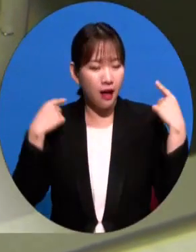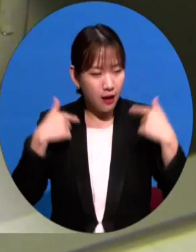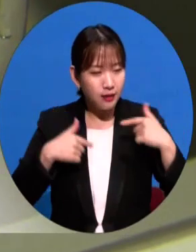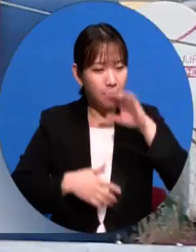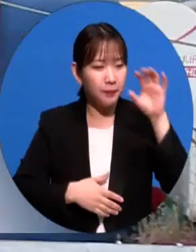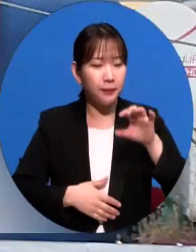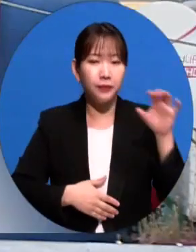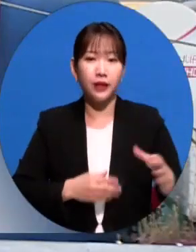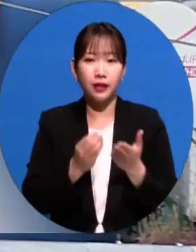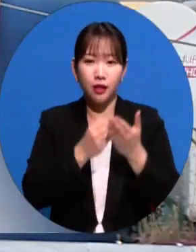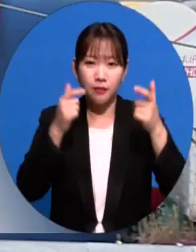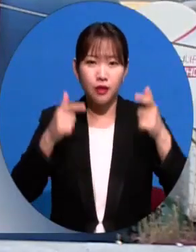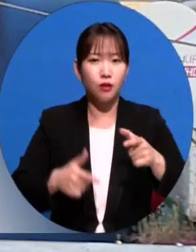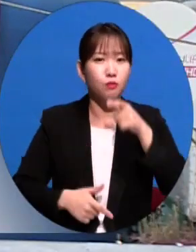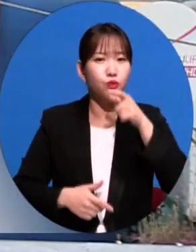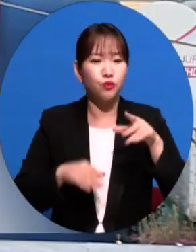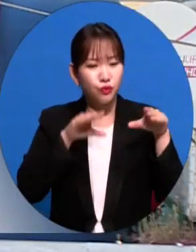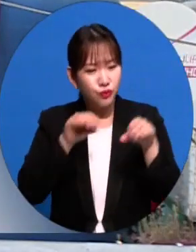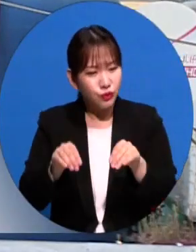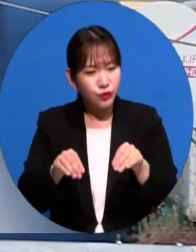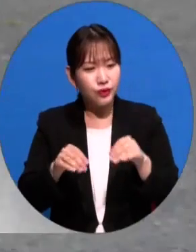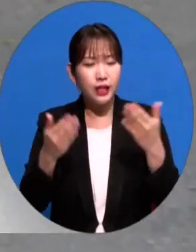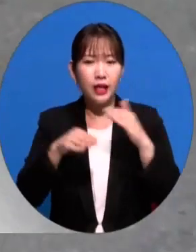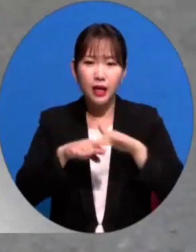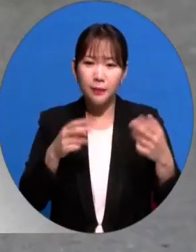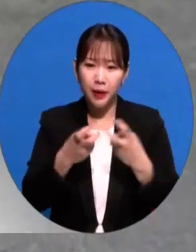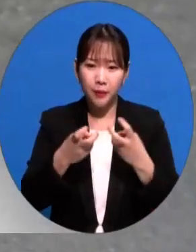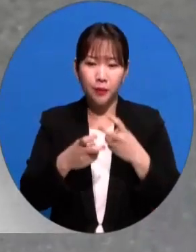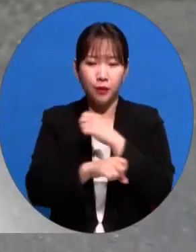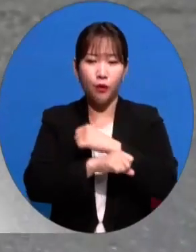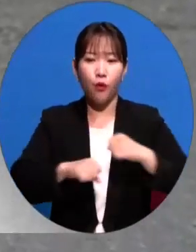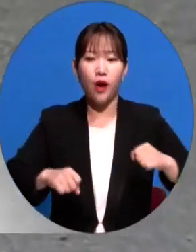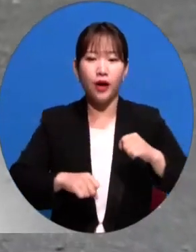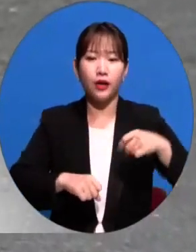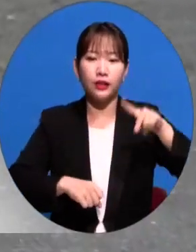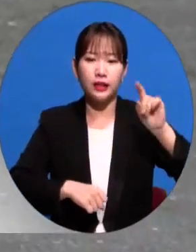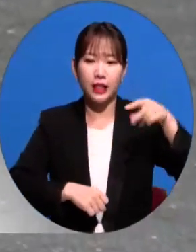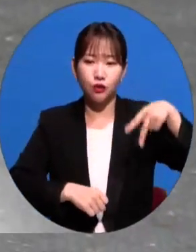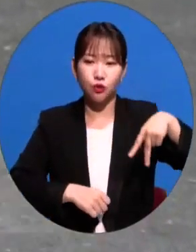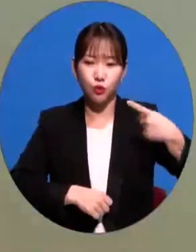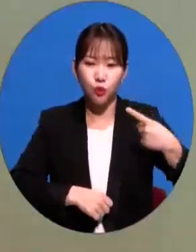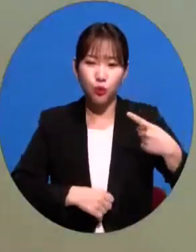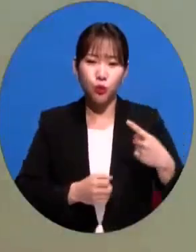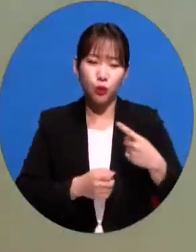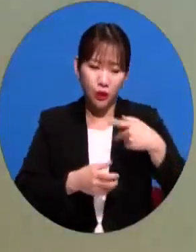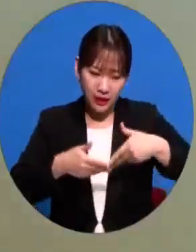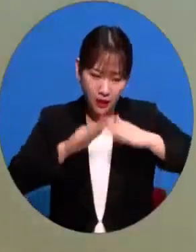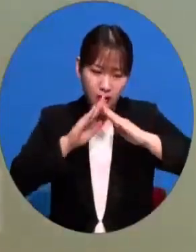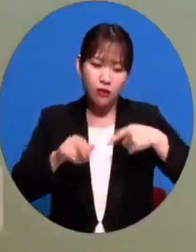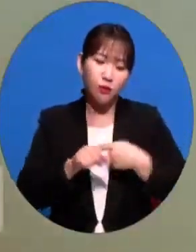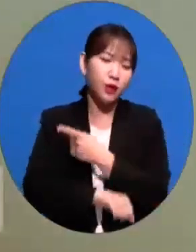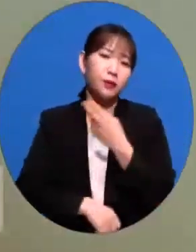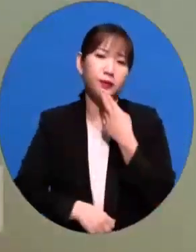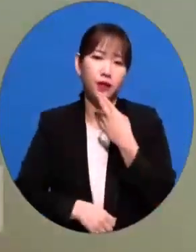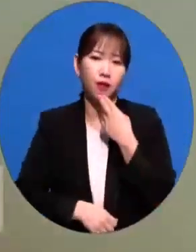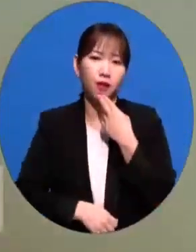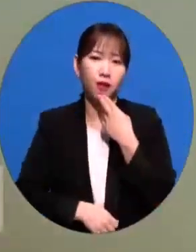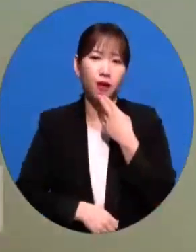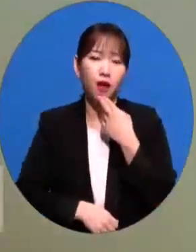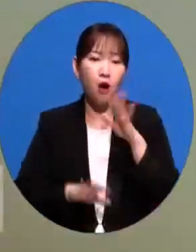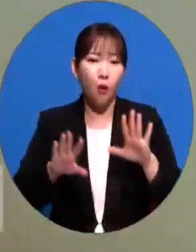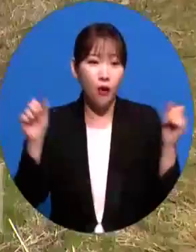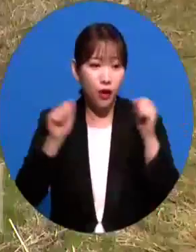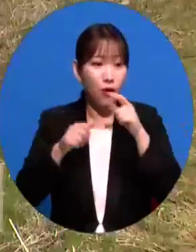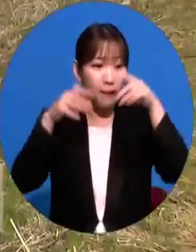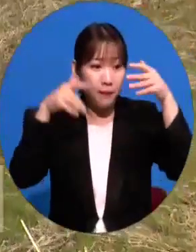되풀이되는 섬지역 제한급수의 근본적인 해결책은 광역상수도 공급 외에는 없는 상황 평년보다 비가 자주 내린